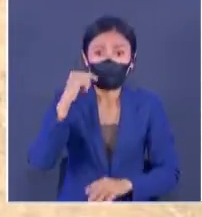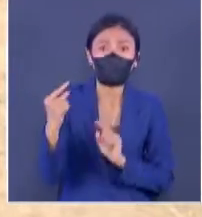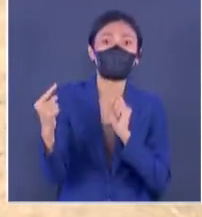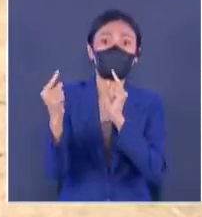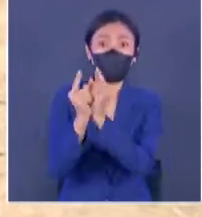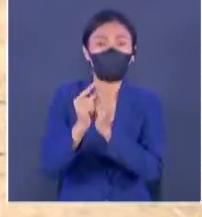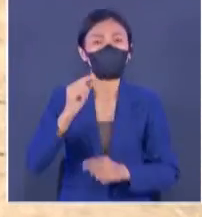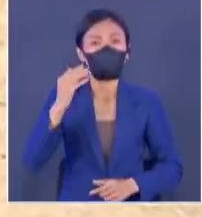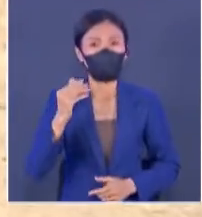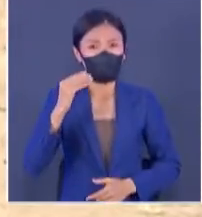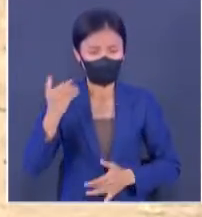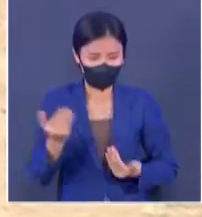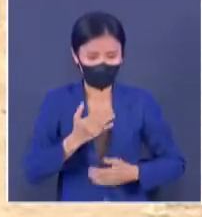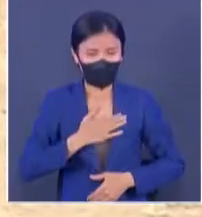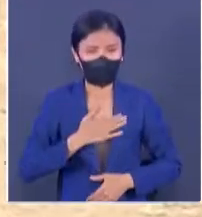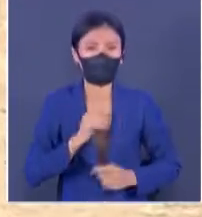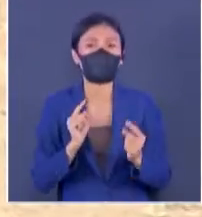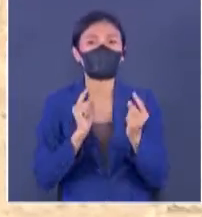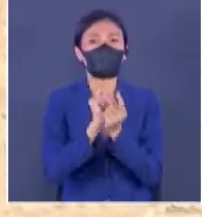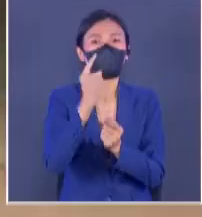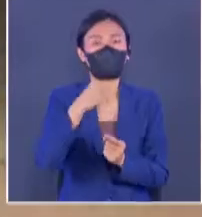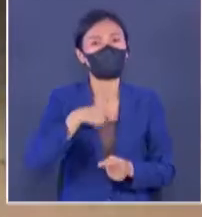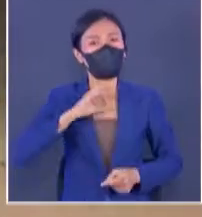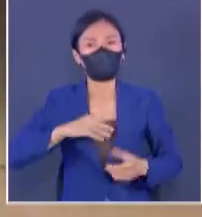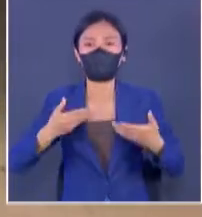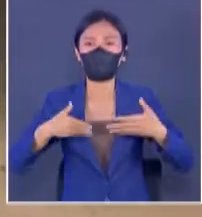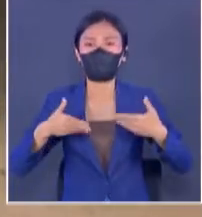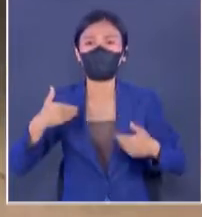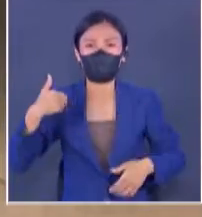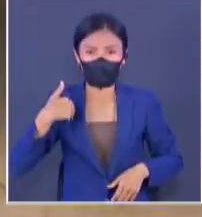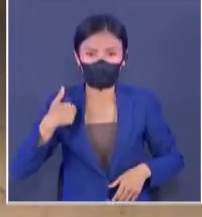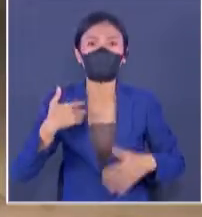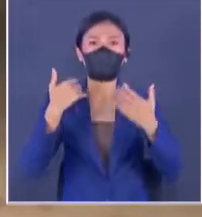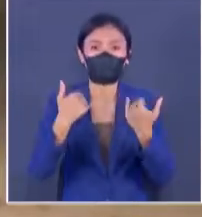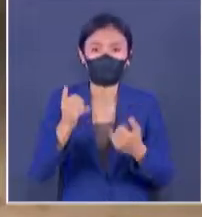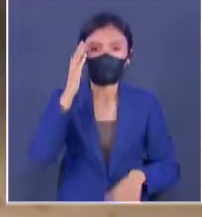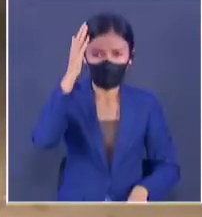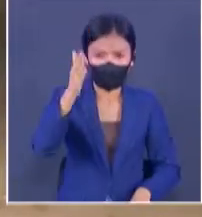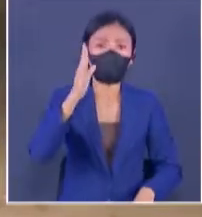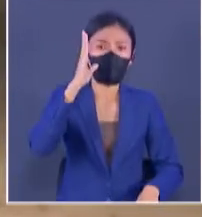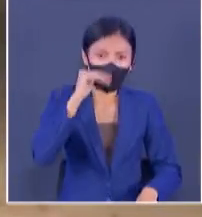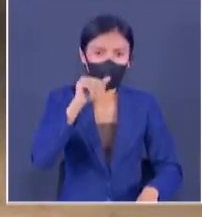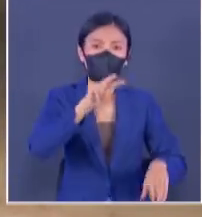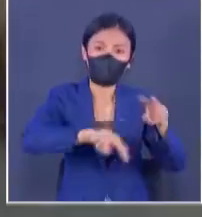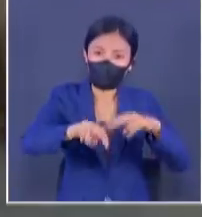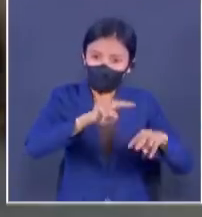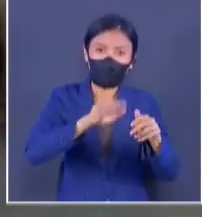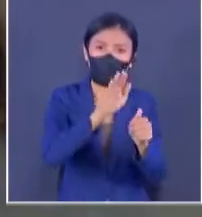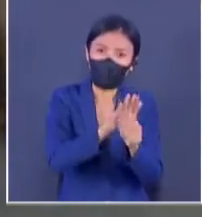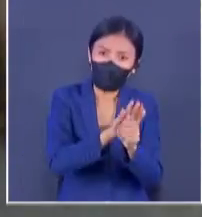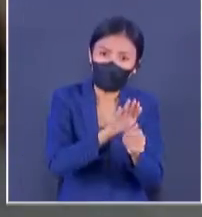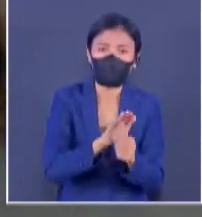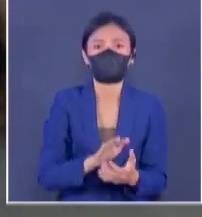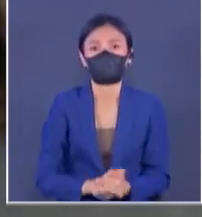ะว่าไม่เคยคิดมาก่อนว่าจะได้เจอหน้าพ่ออีกและหลังจากนี้ตั้งใจจะดูแลพ่อให้ดีที่สุดไปฟังเสียงของลูกสา